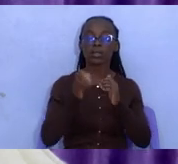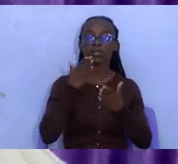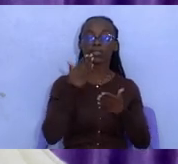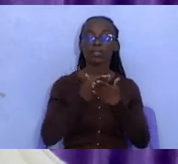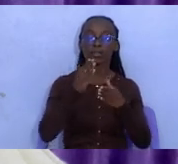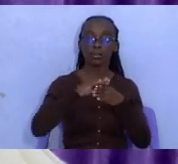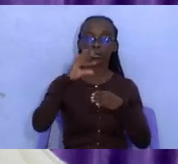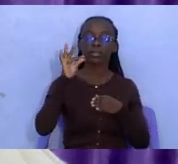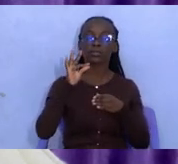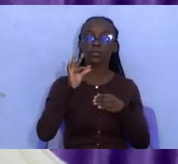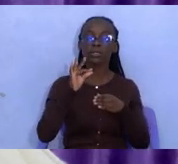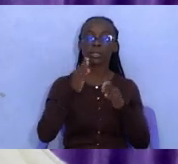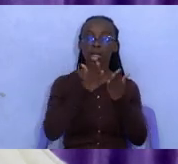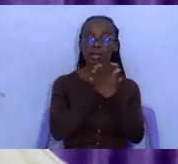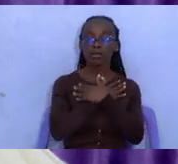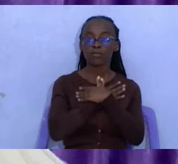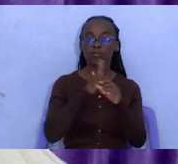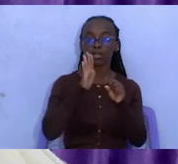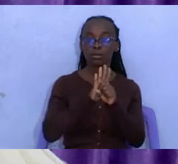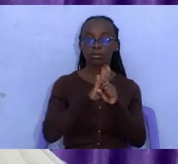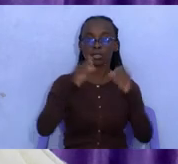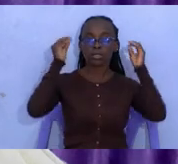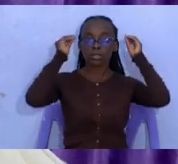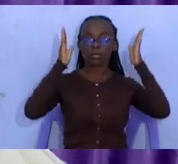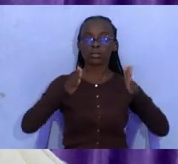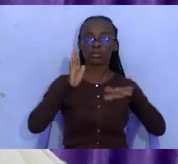Mtakatifu. Rafiki mzuri, mwalimu mzuri,